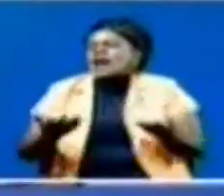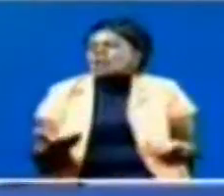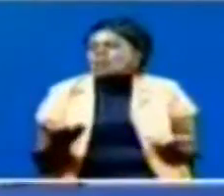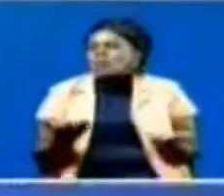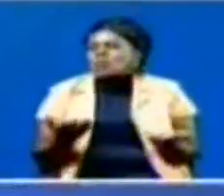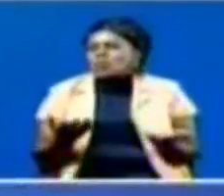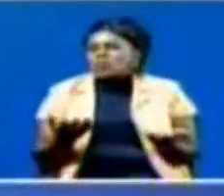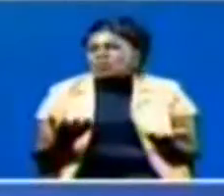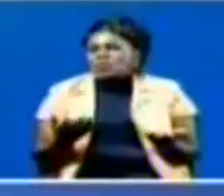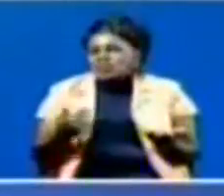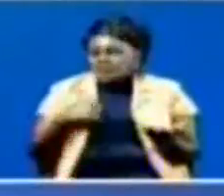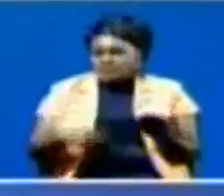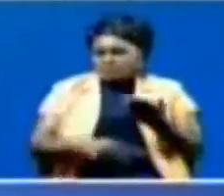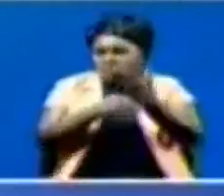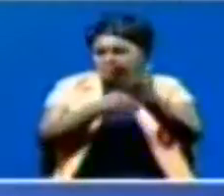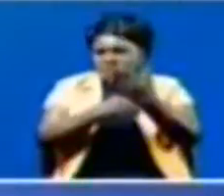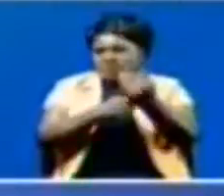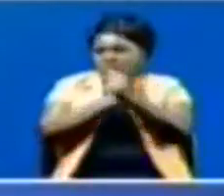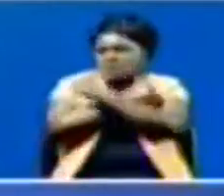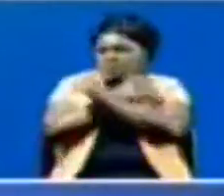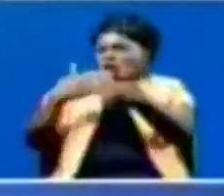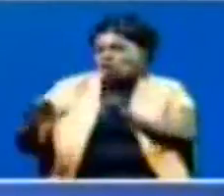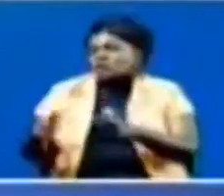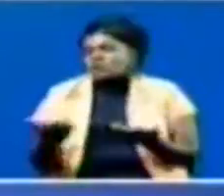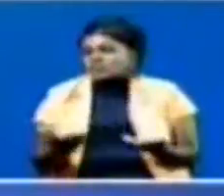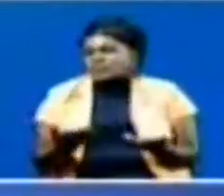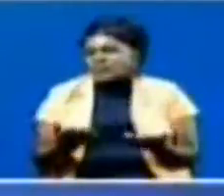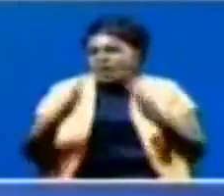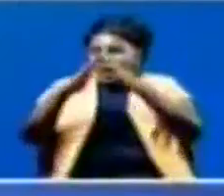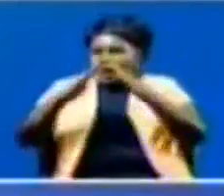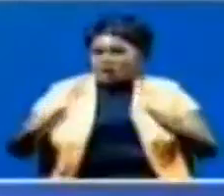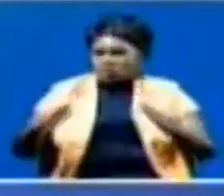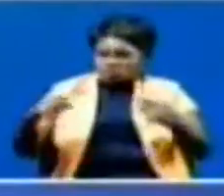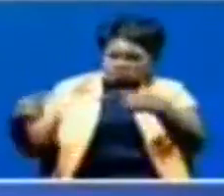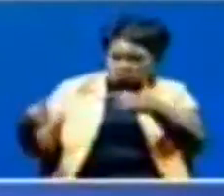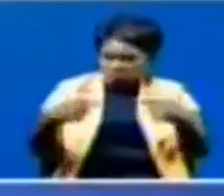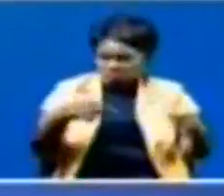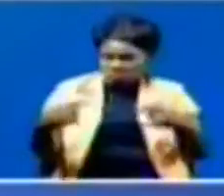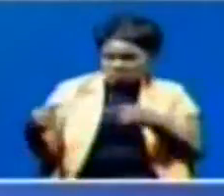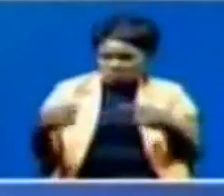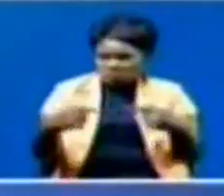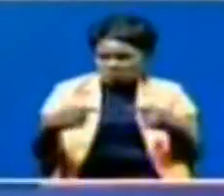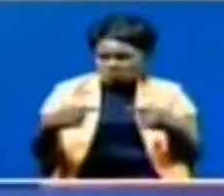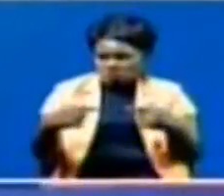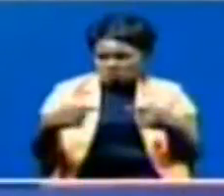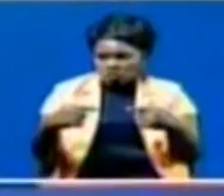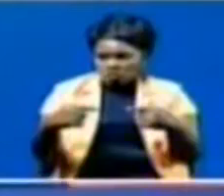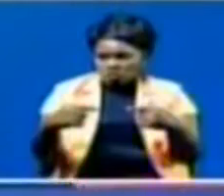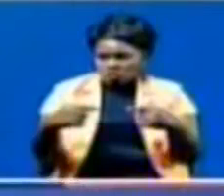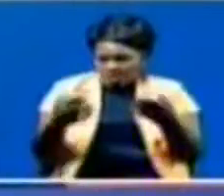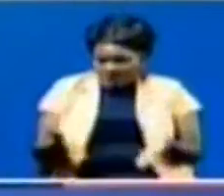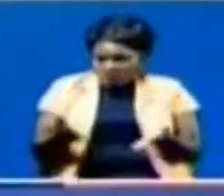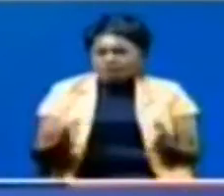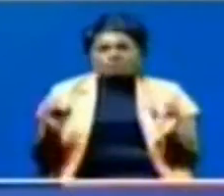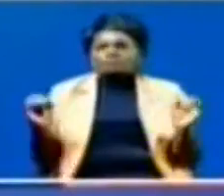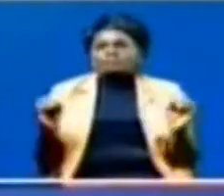dada. Kuna kitu ningesema. Haya mapenzi hasara. Wajua fujo na vita ndani ya nyumba si kwamba imetokea tu